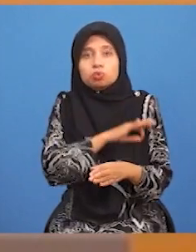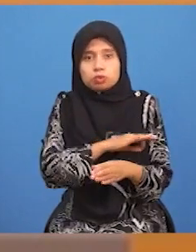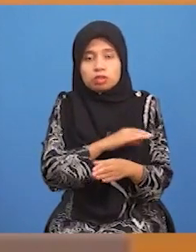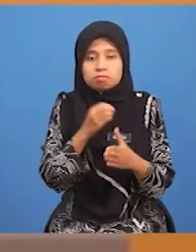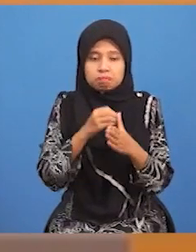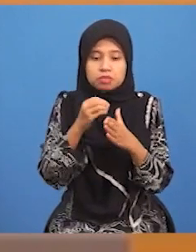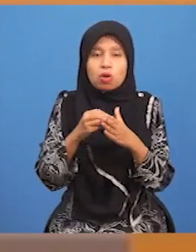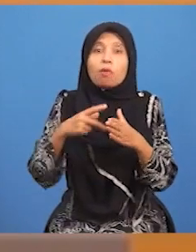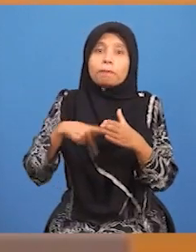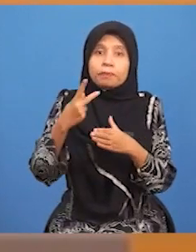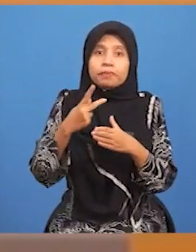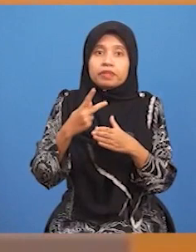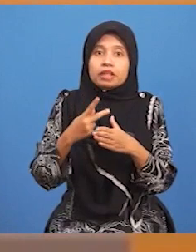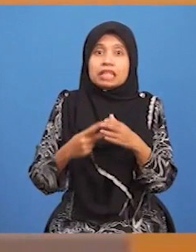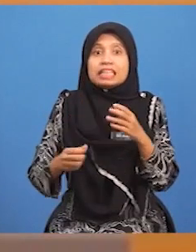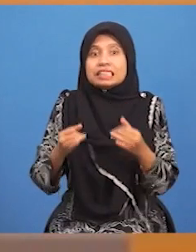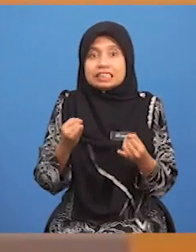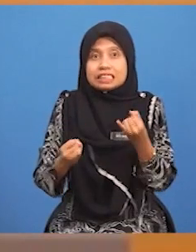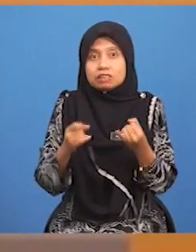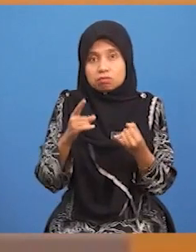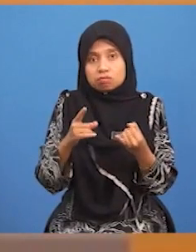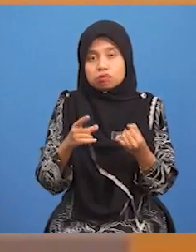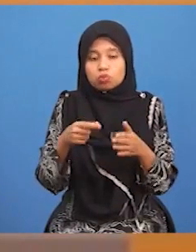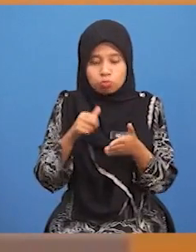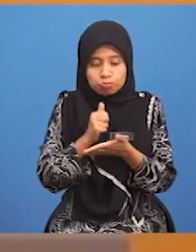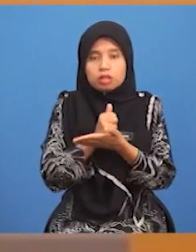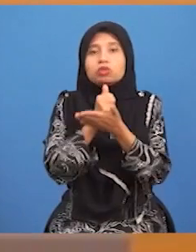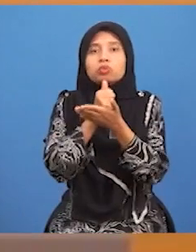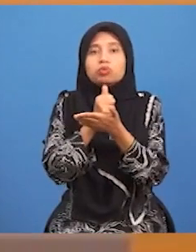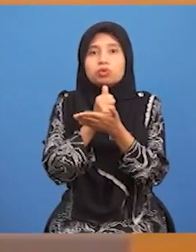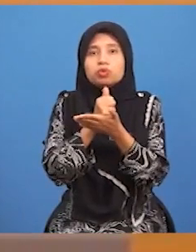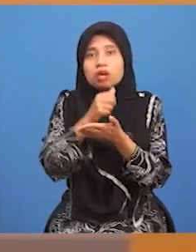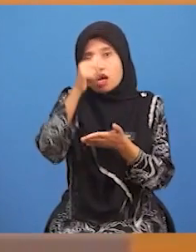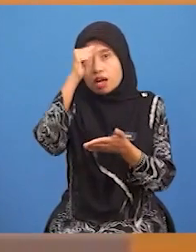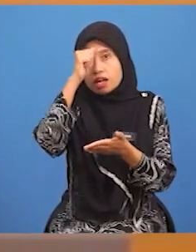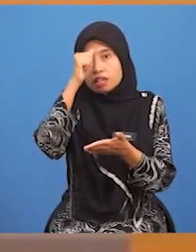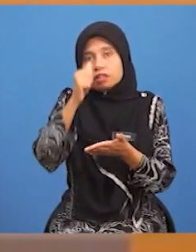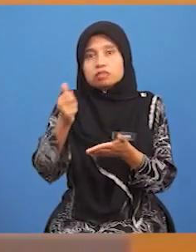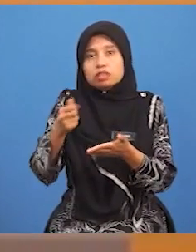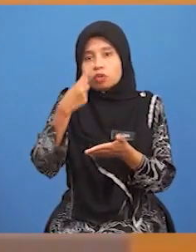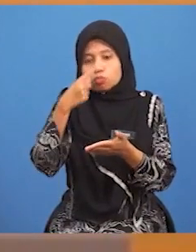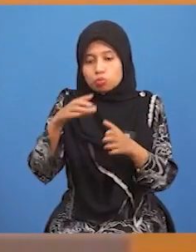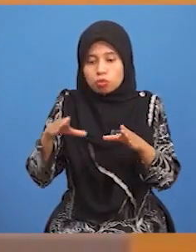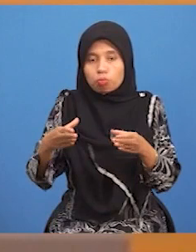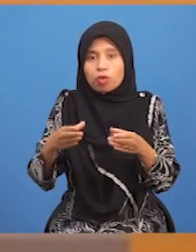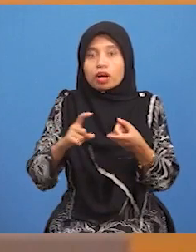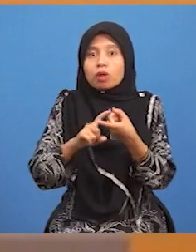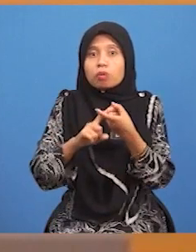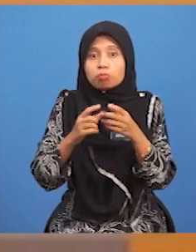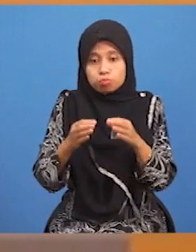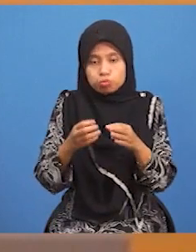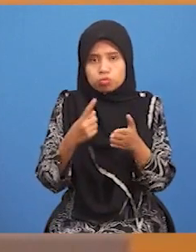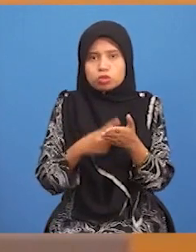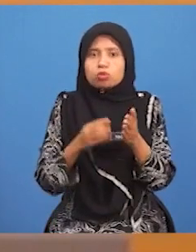pengeluaran? Sekiranya anda diminta untuk membantu ayah anda dalam membuat keputusan sama ada